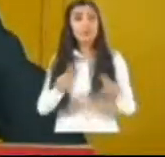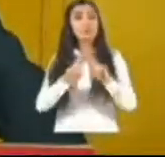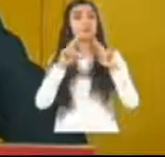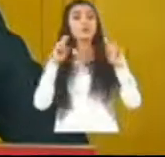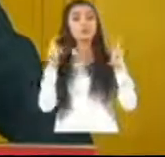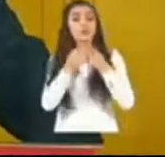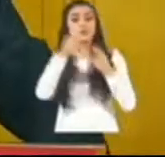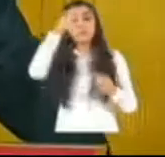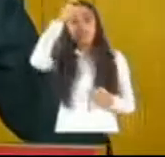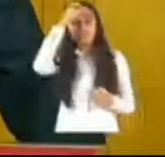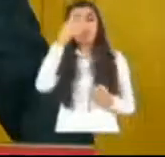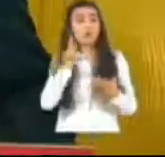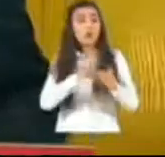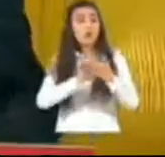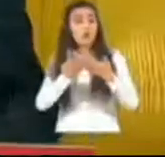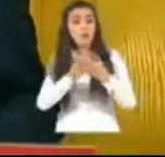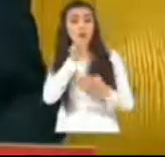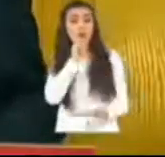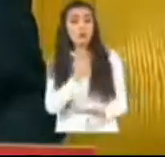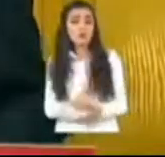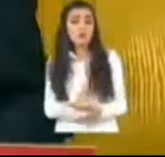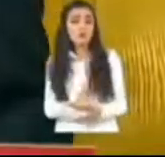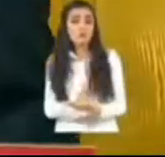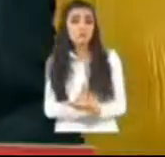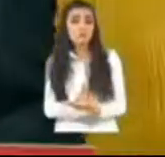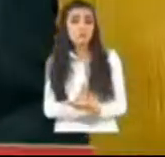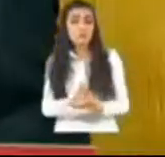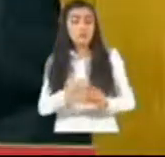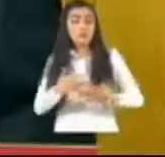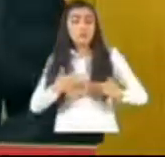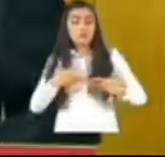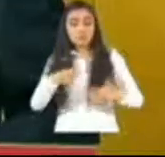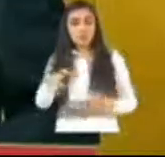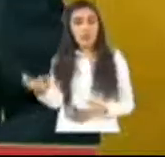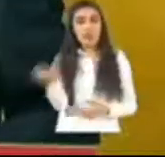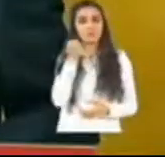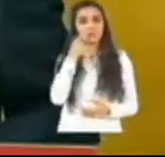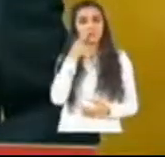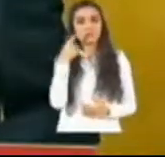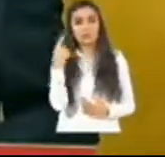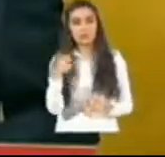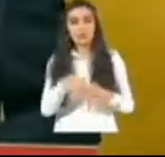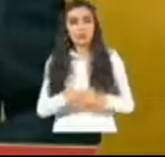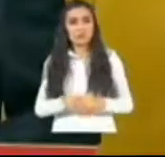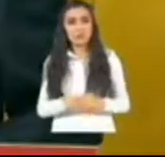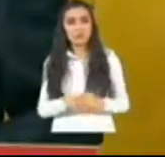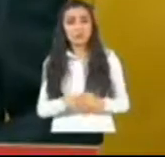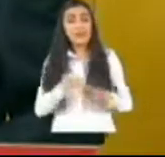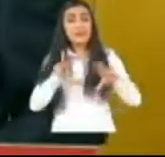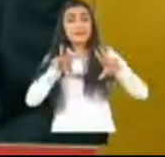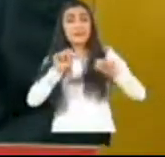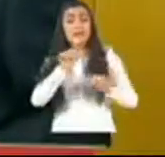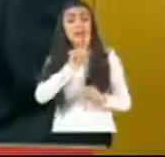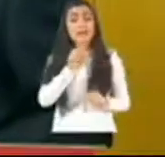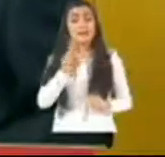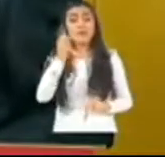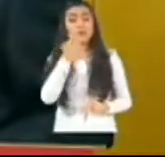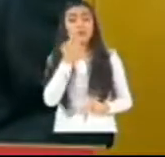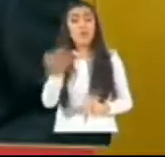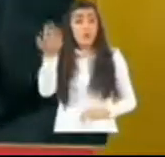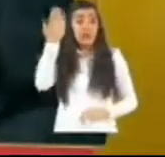Dünyayı Türkçe okuma kararlılığımız ilhamını buradan almıştı. Tam 17 yıl